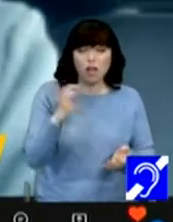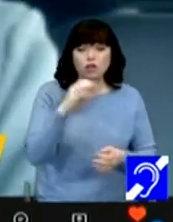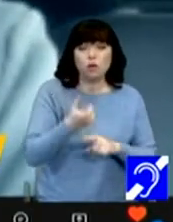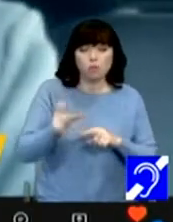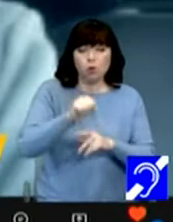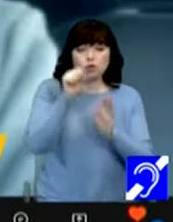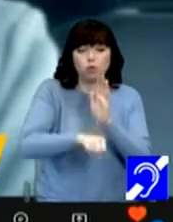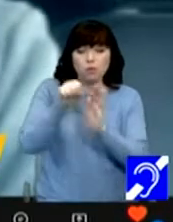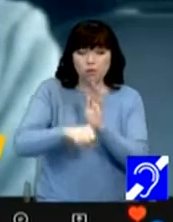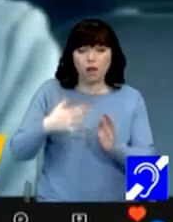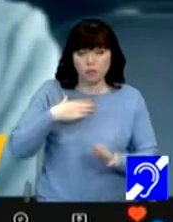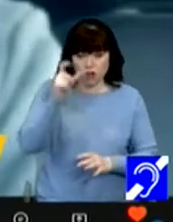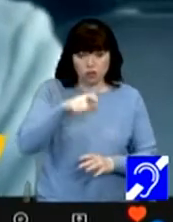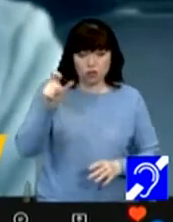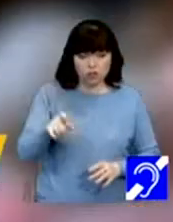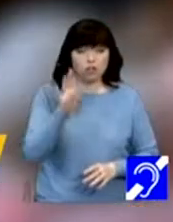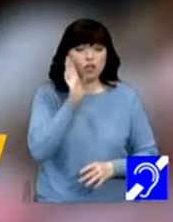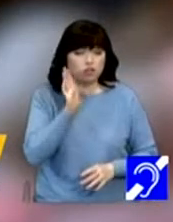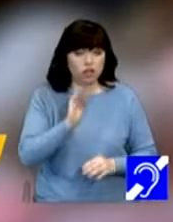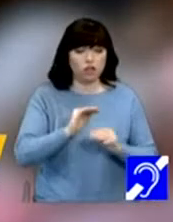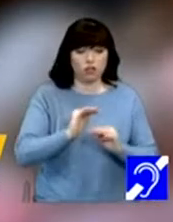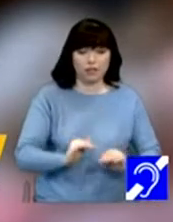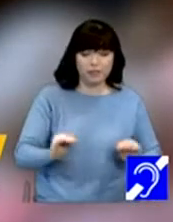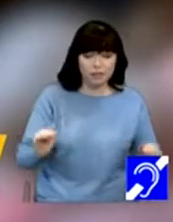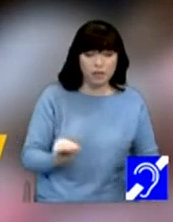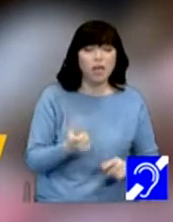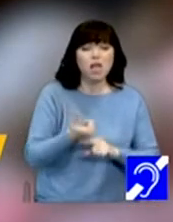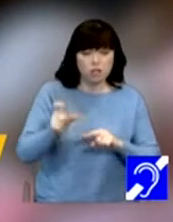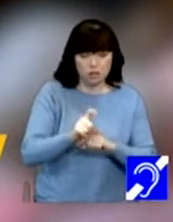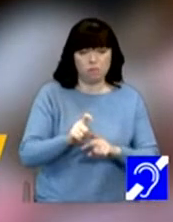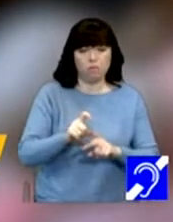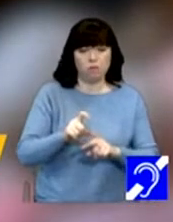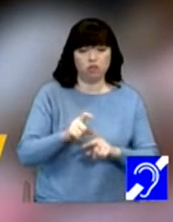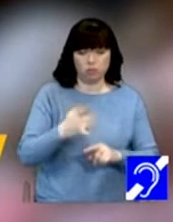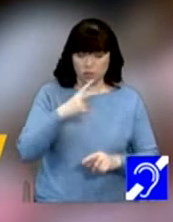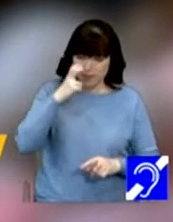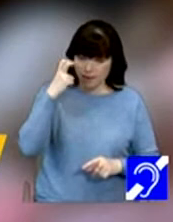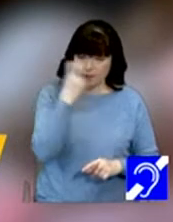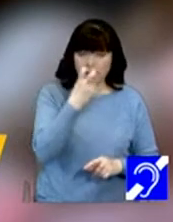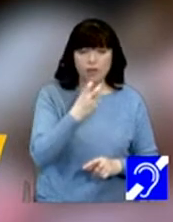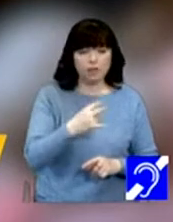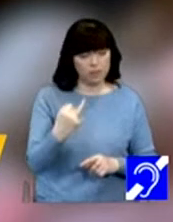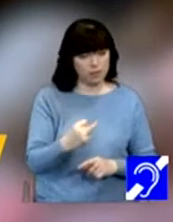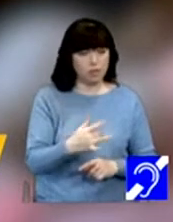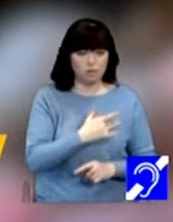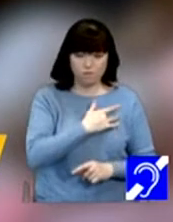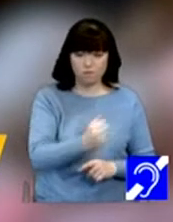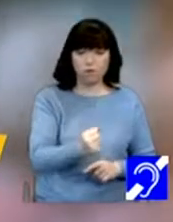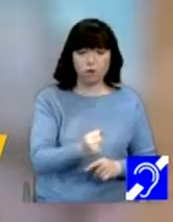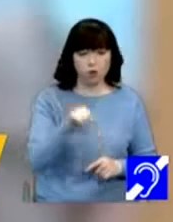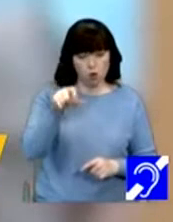наших невинных жителей, наших женщин и детей, тем больше ненависти и решимости в этой войне появляется у всех